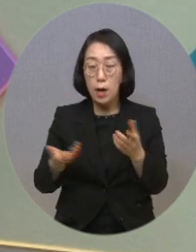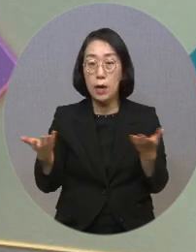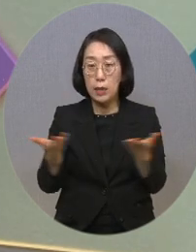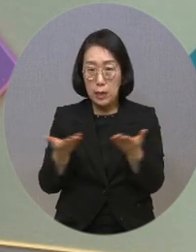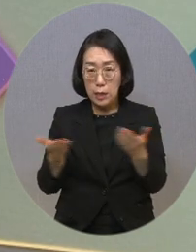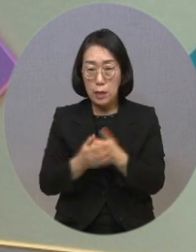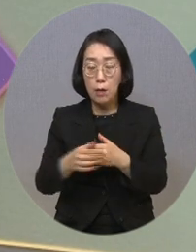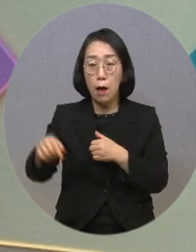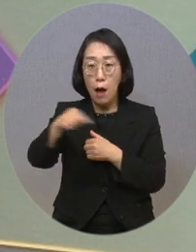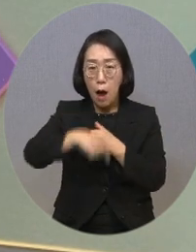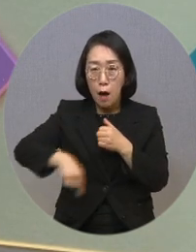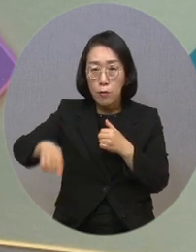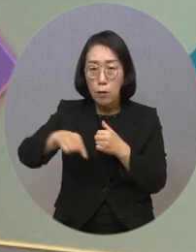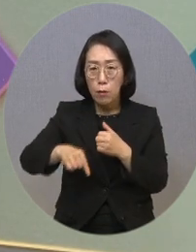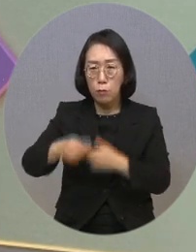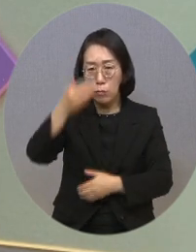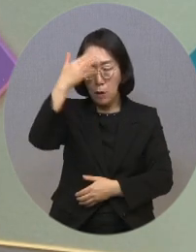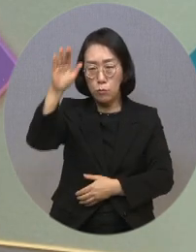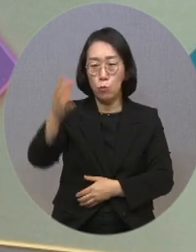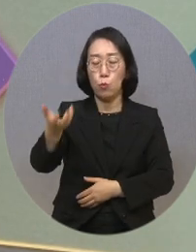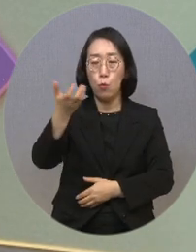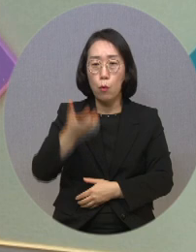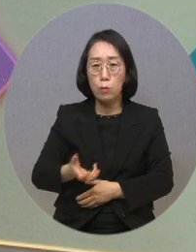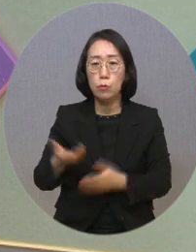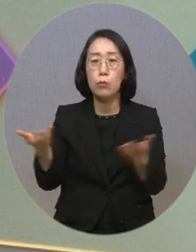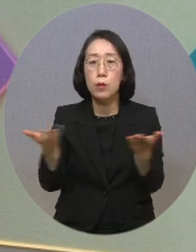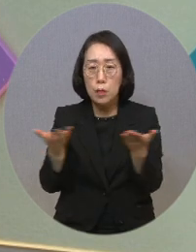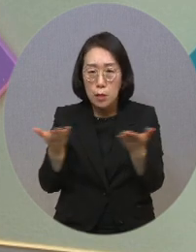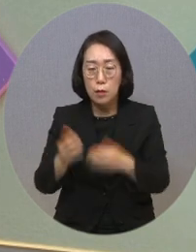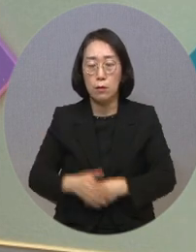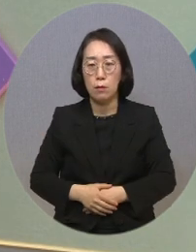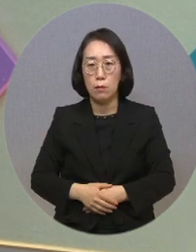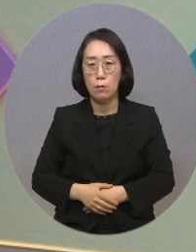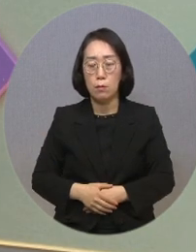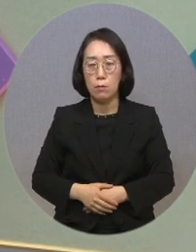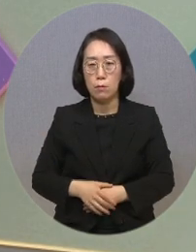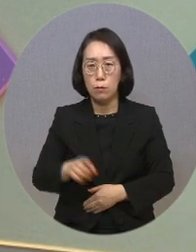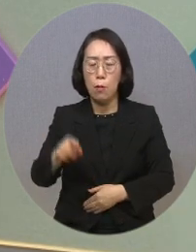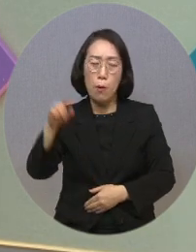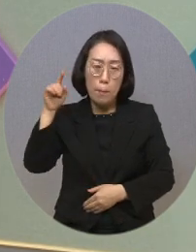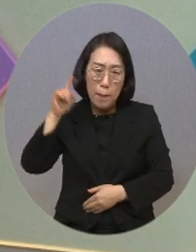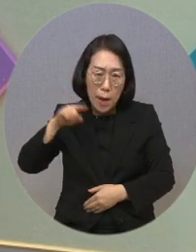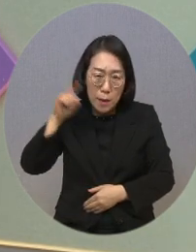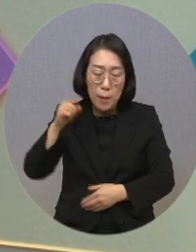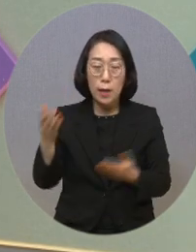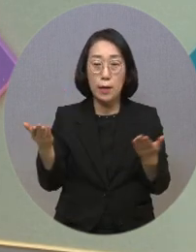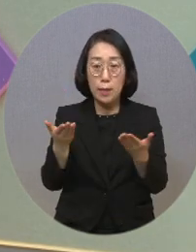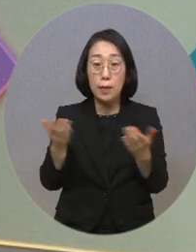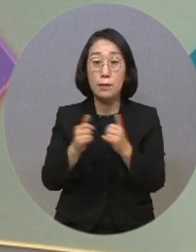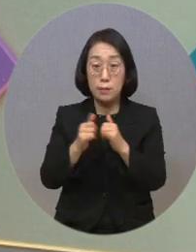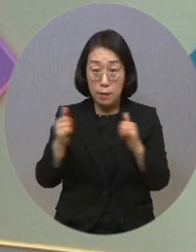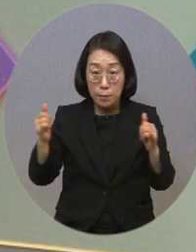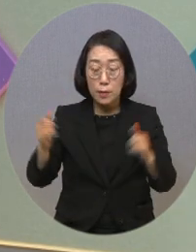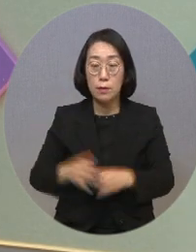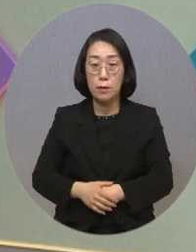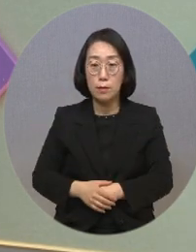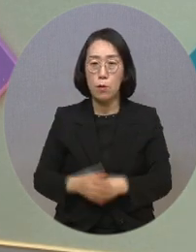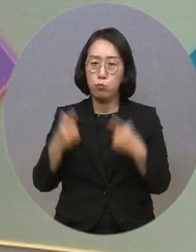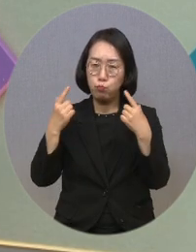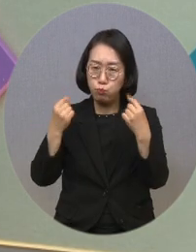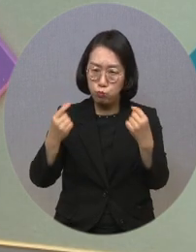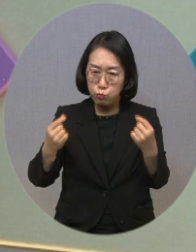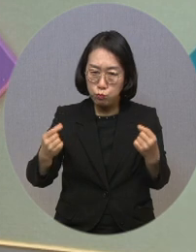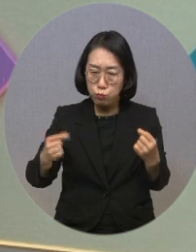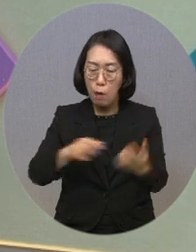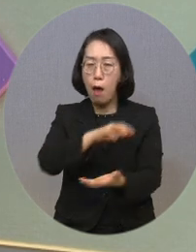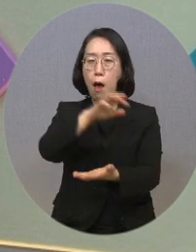그 공장 내 사정을 잘 모르는 경우가 많이 있을 거 아닙니까? 거기서 매일같이 근무하는 정규직들 같은 경우는 공장 내부